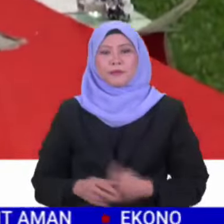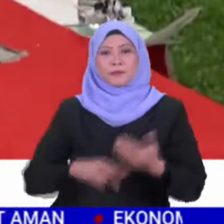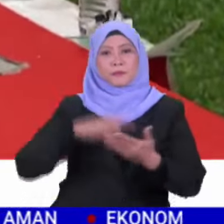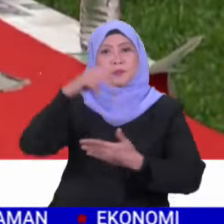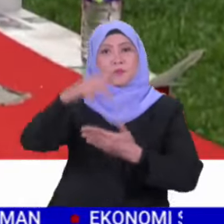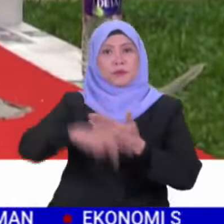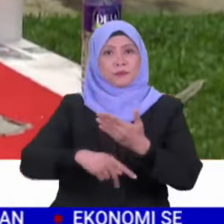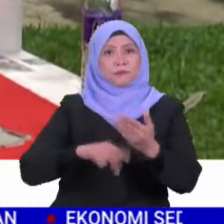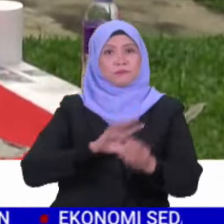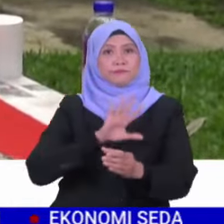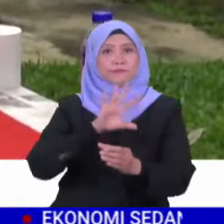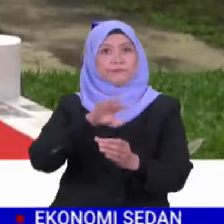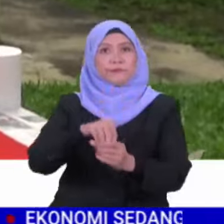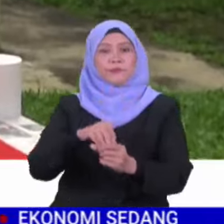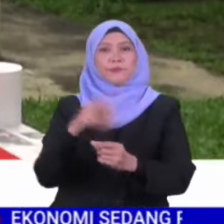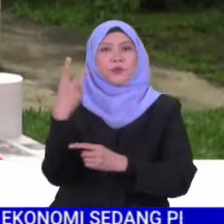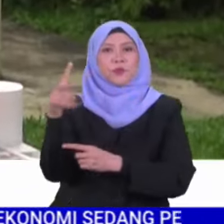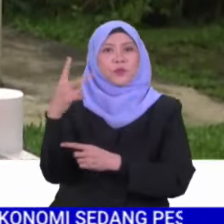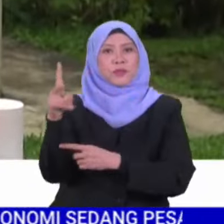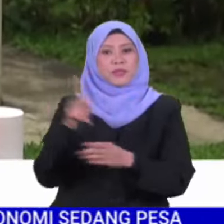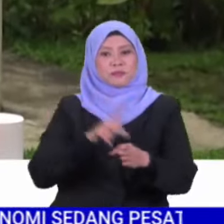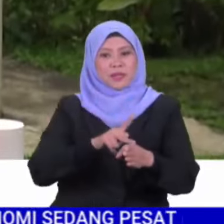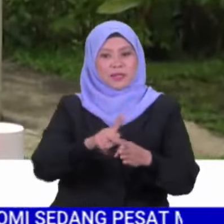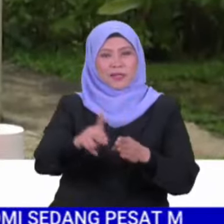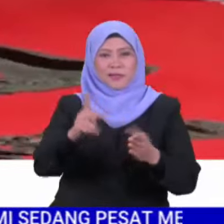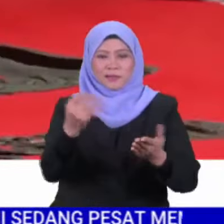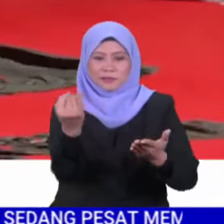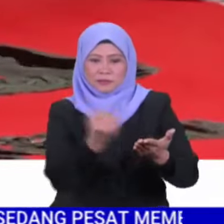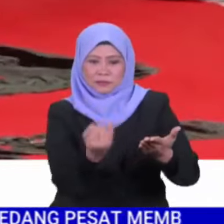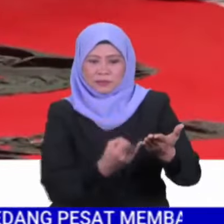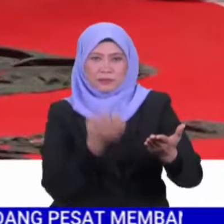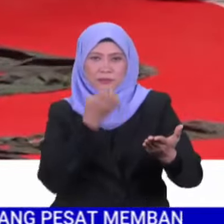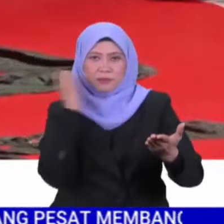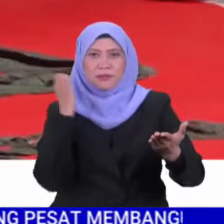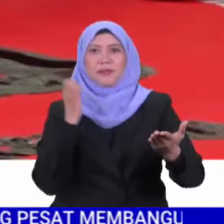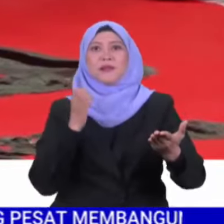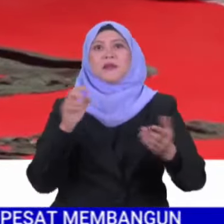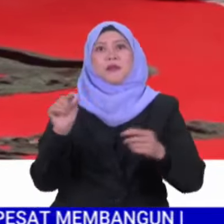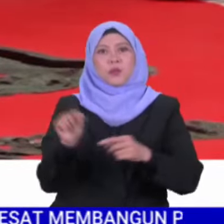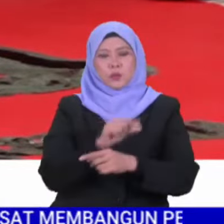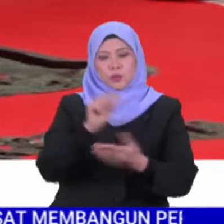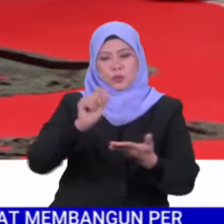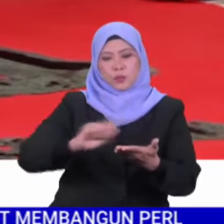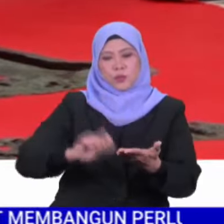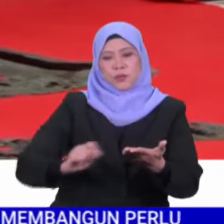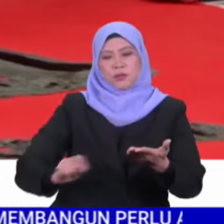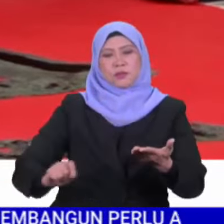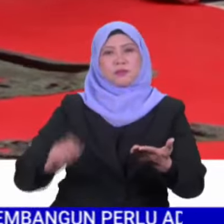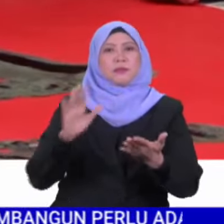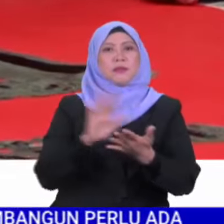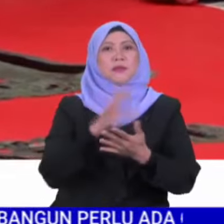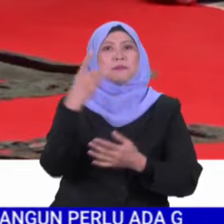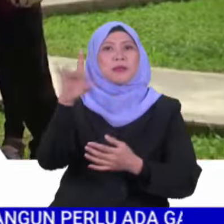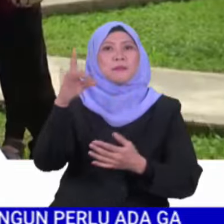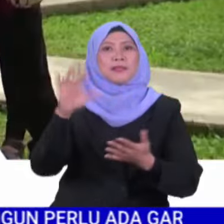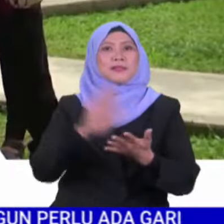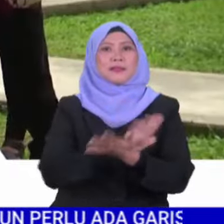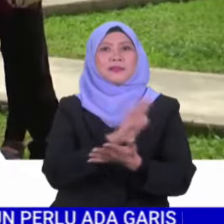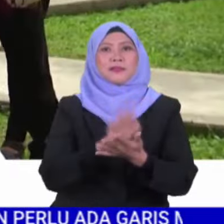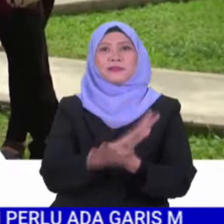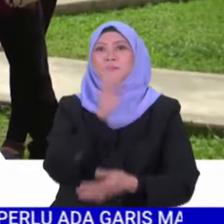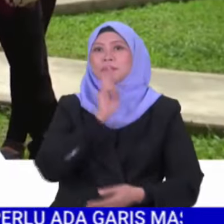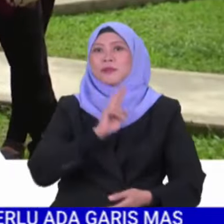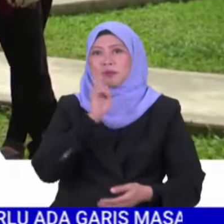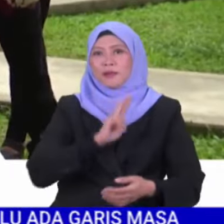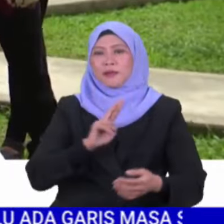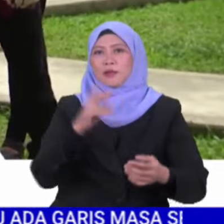Program turut disertai 12 pakar kaligrafi di Johor menulis kaligrafi di 18 kertas merah